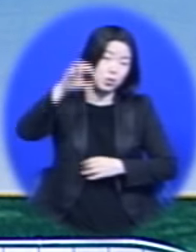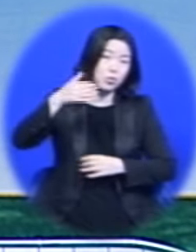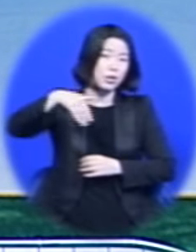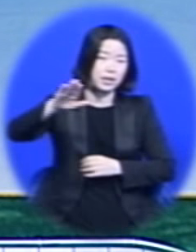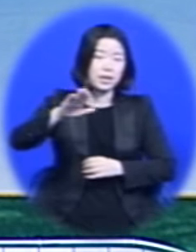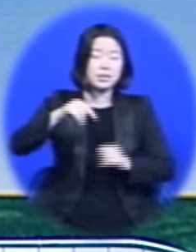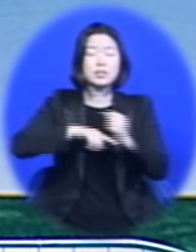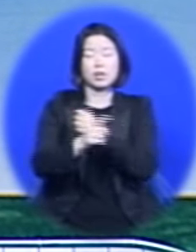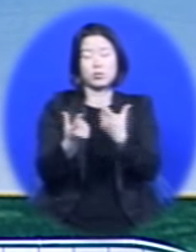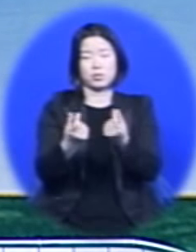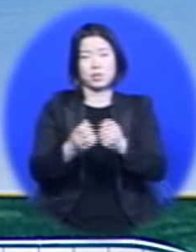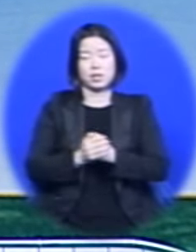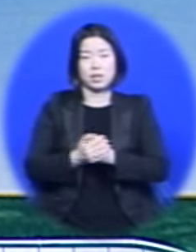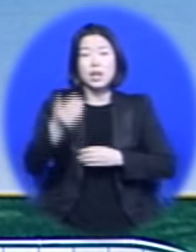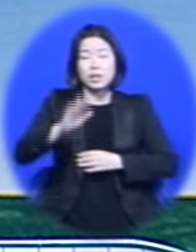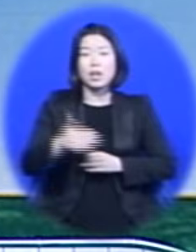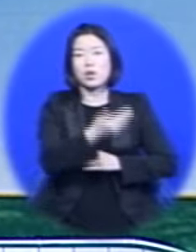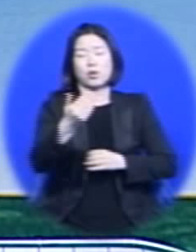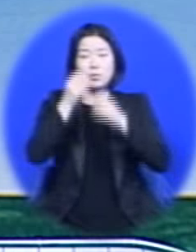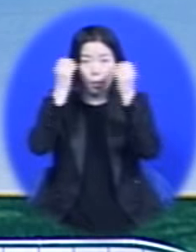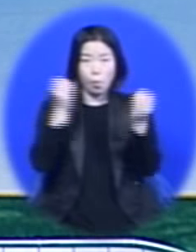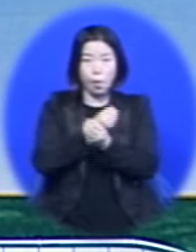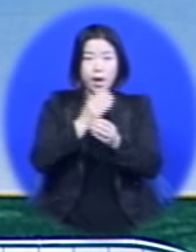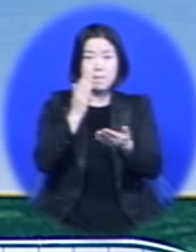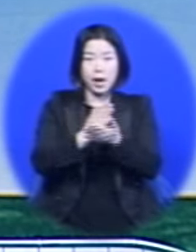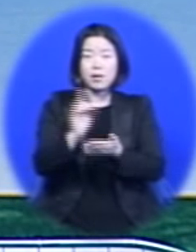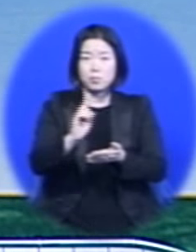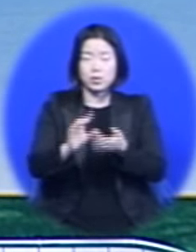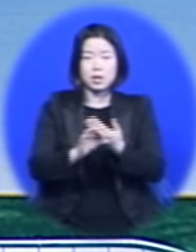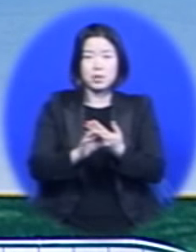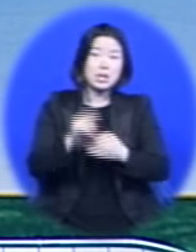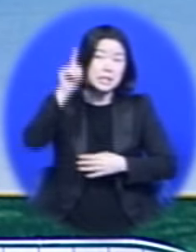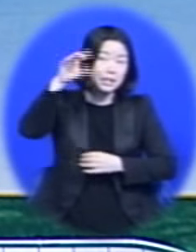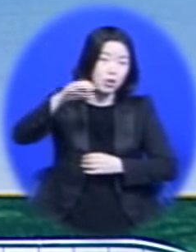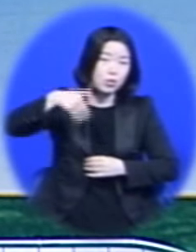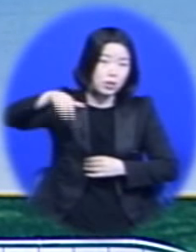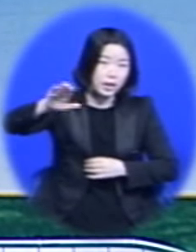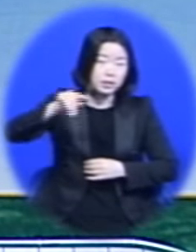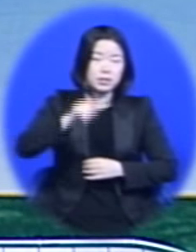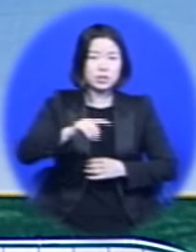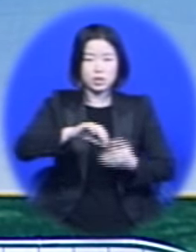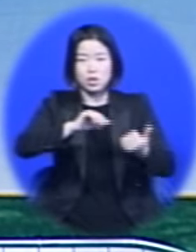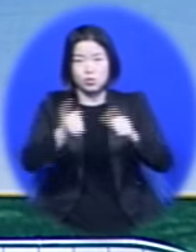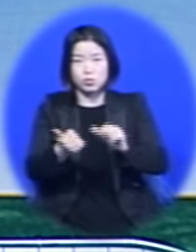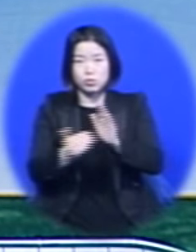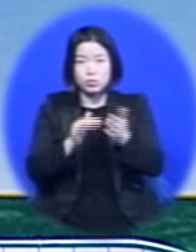것입니다. 근데 여러분 오해하지 말 것은, 천국에 들어가는 것이 죽고 난